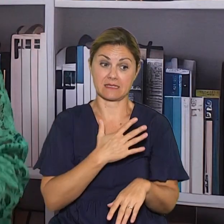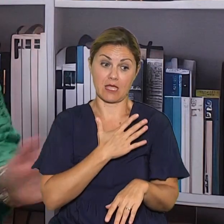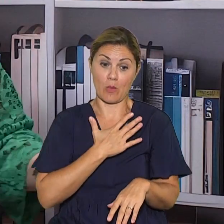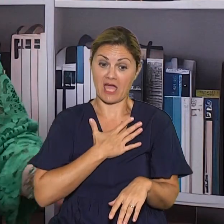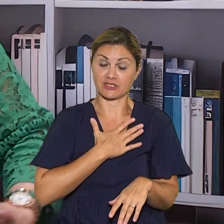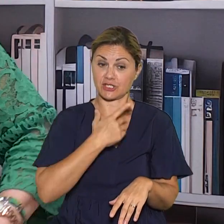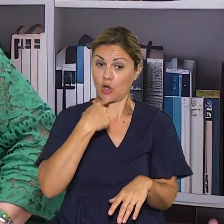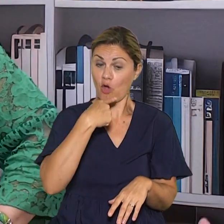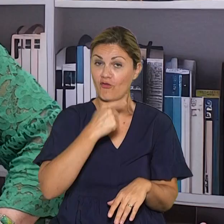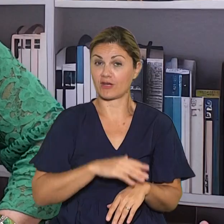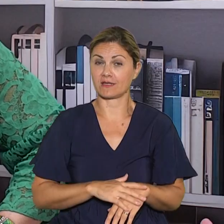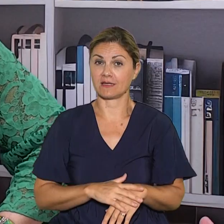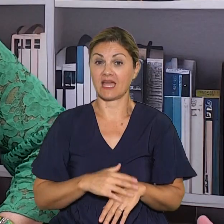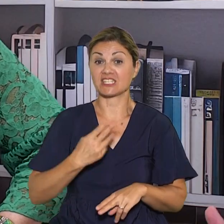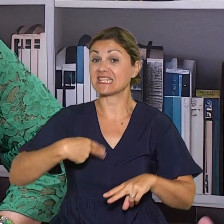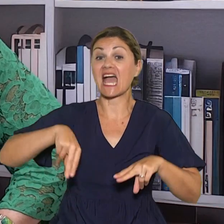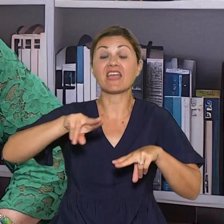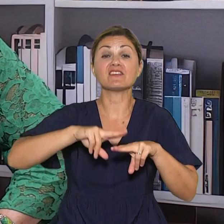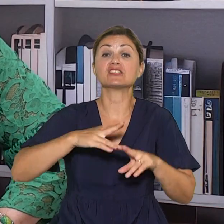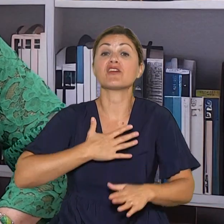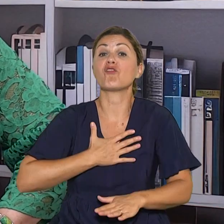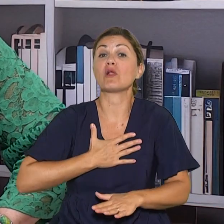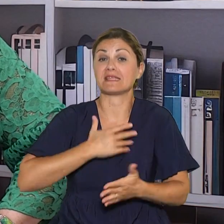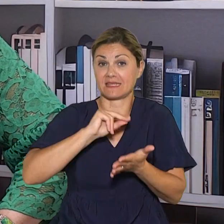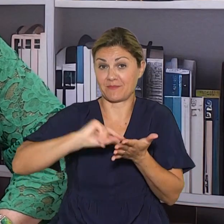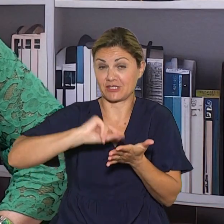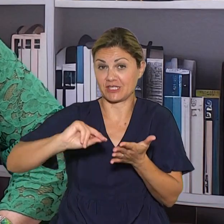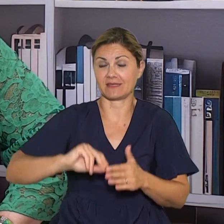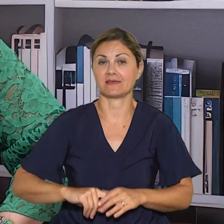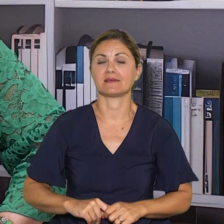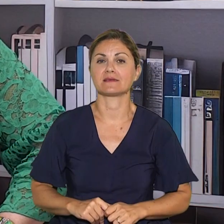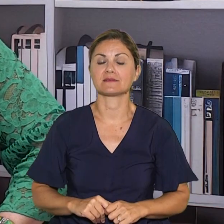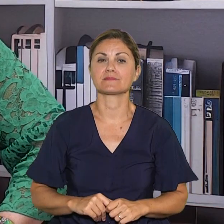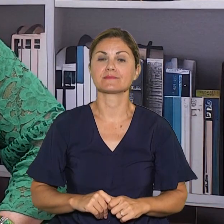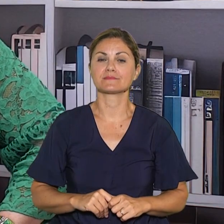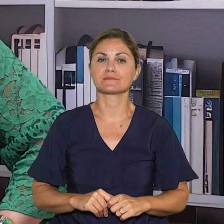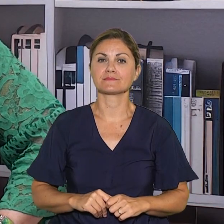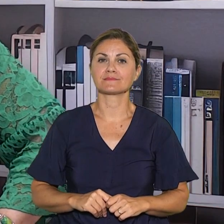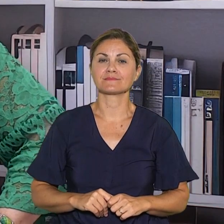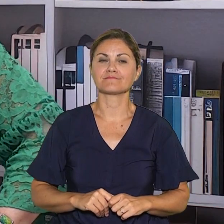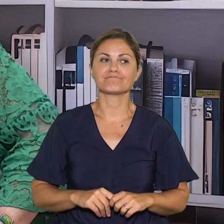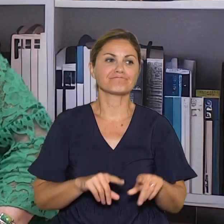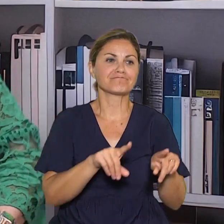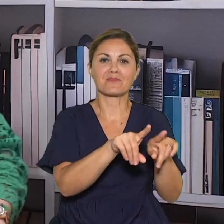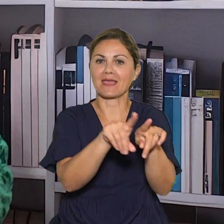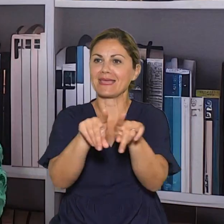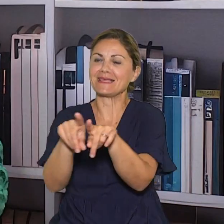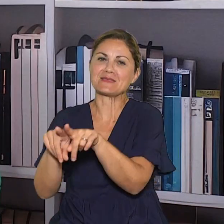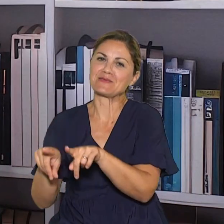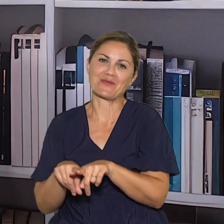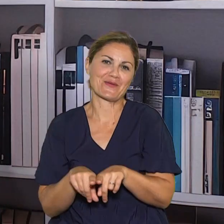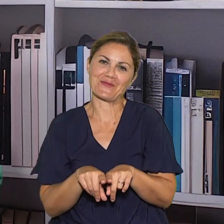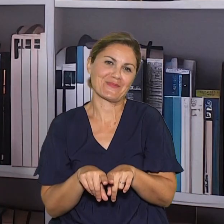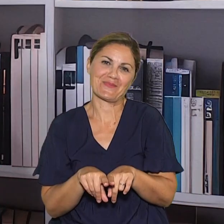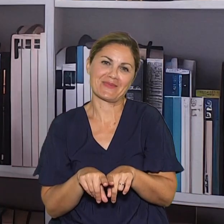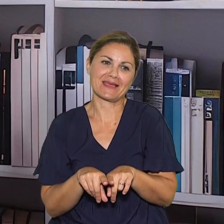izričaju. Ima svašta. A što najviše preferirate? Što vam je najdraže pisati? O kojim temama? A sve mi je to isto. Sve vam je isto. A sve mi je